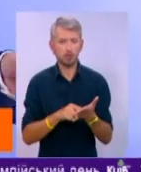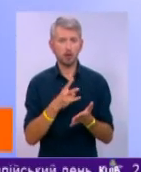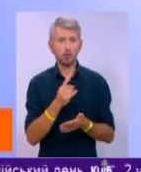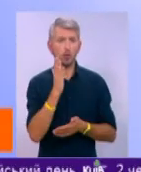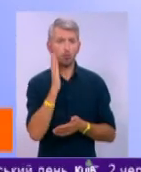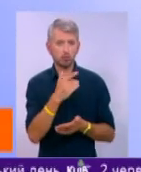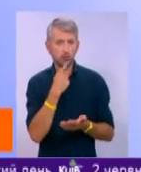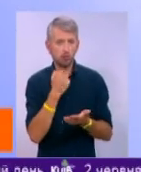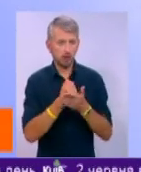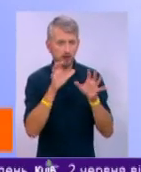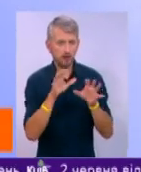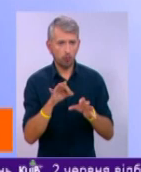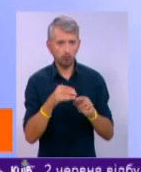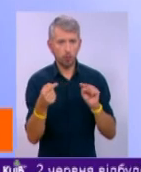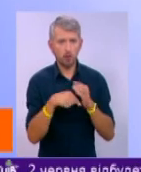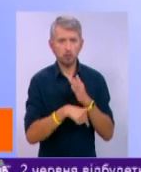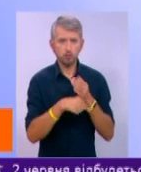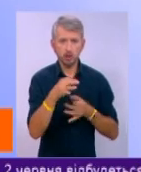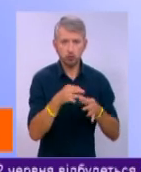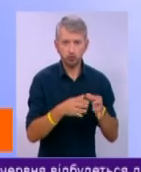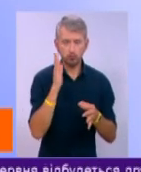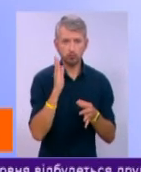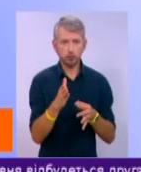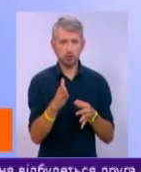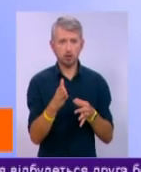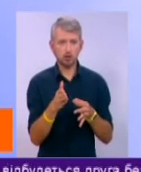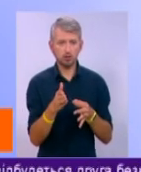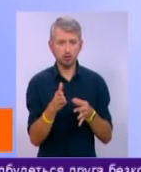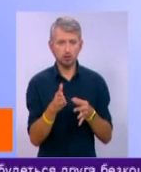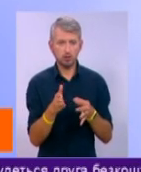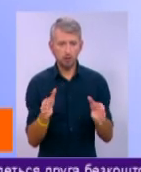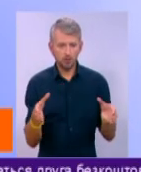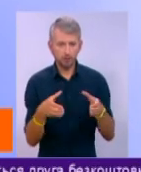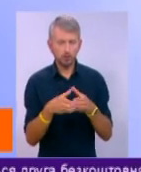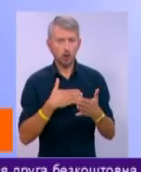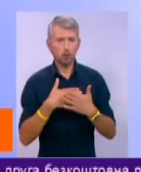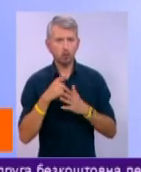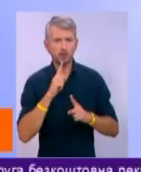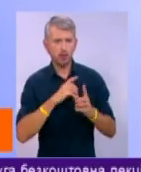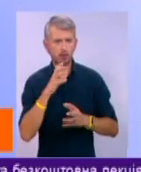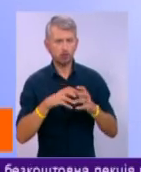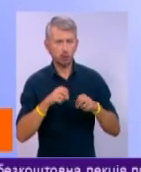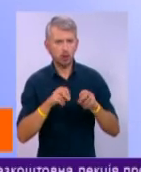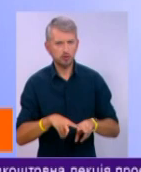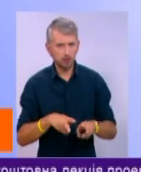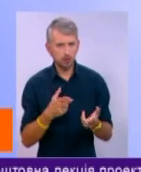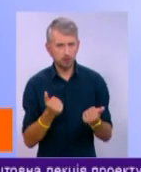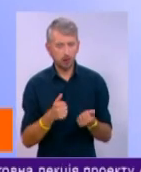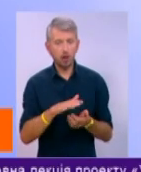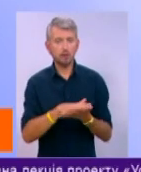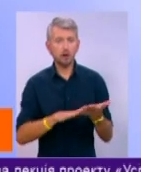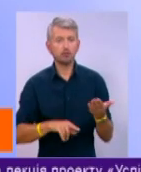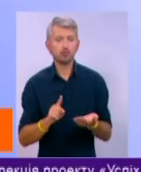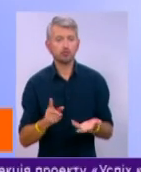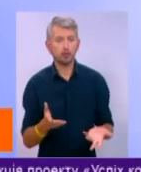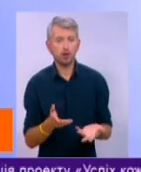буде прийнятий закон про антикорупційний суд, буде сформована громадська рада міжнародних експертів. Так. Далі,